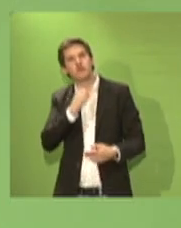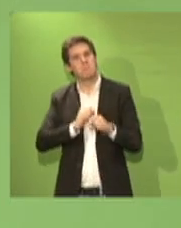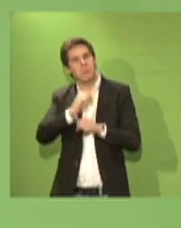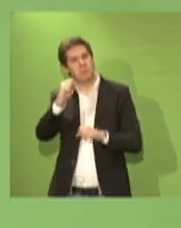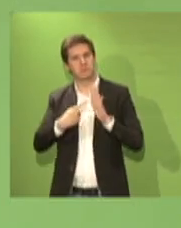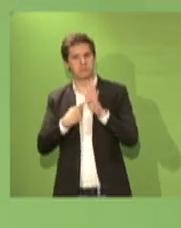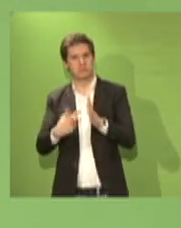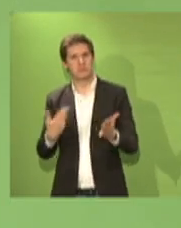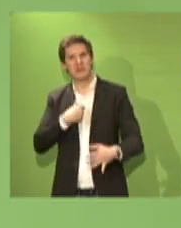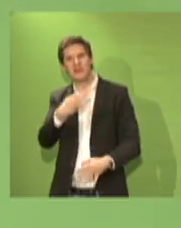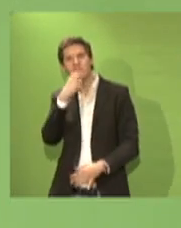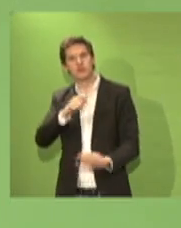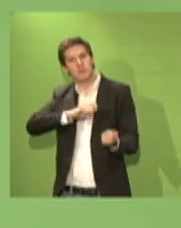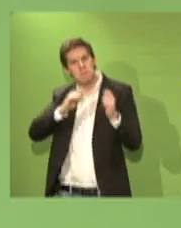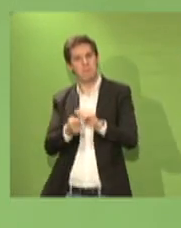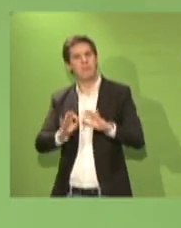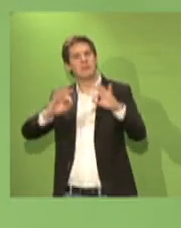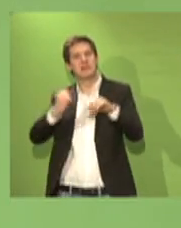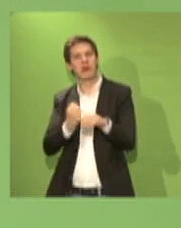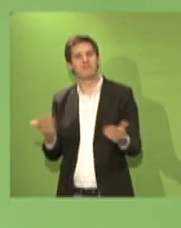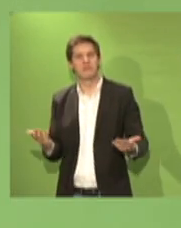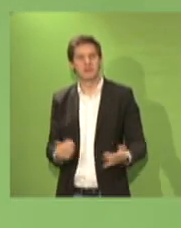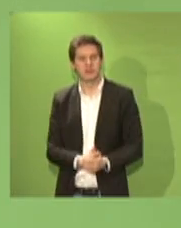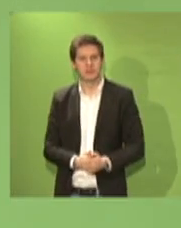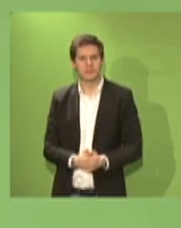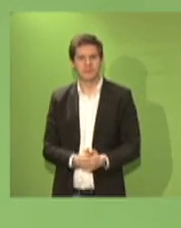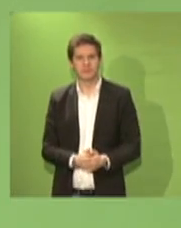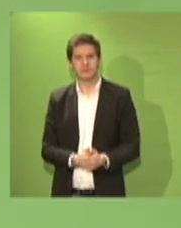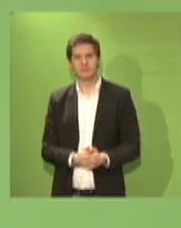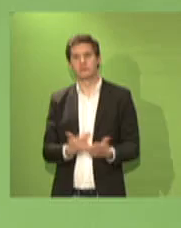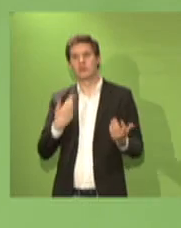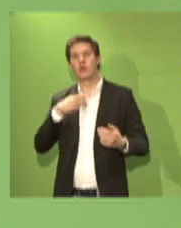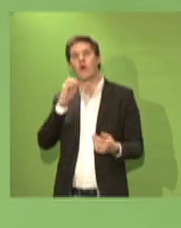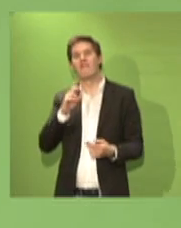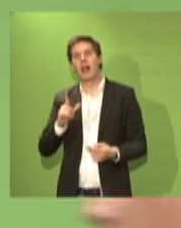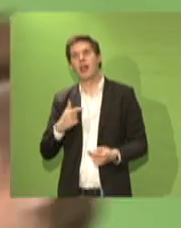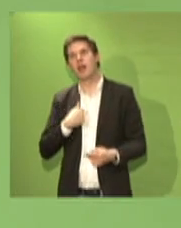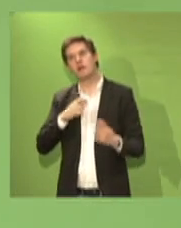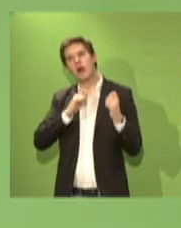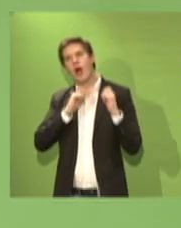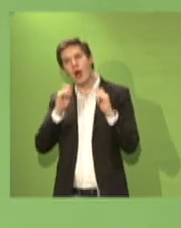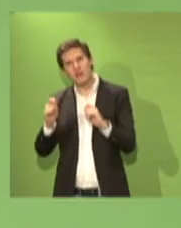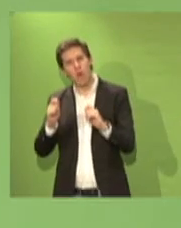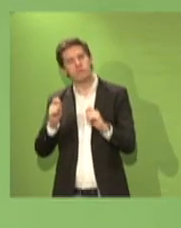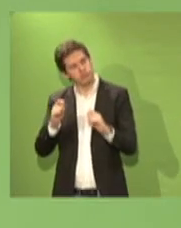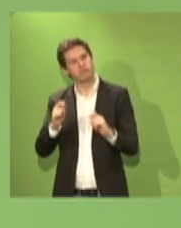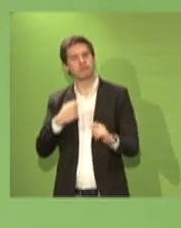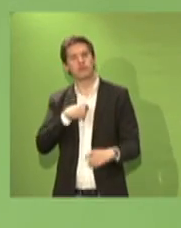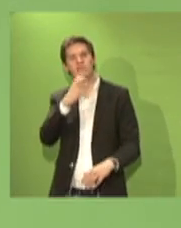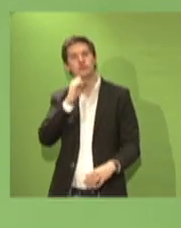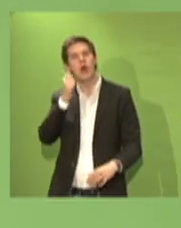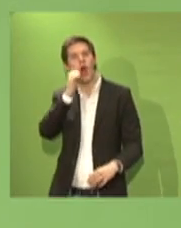Was wollen wir konkret tun? Und eine Antwort aus OWL ist: Lasst uns aufräumen mit den alten